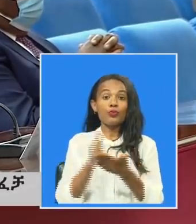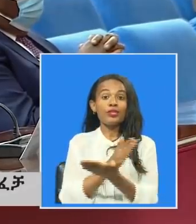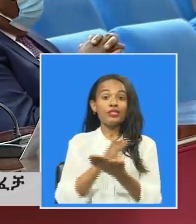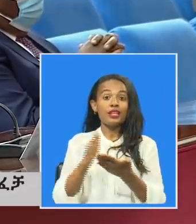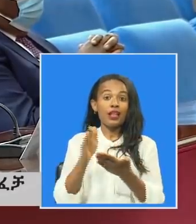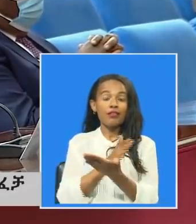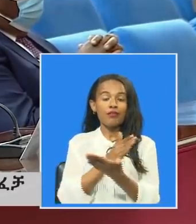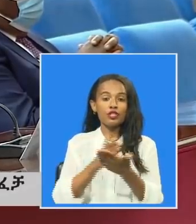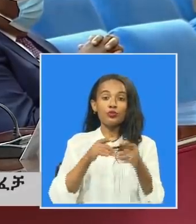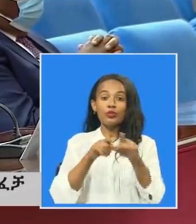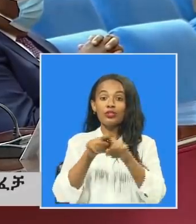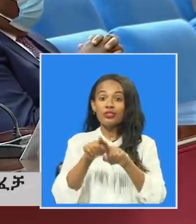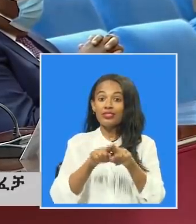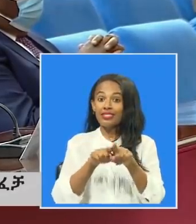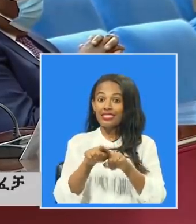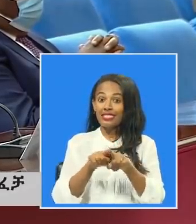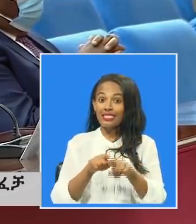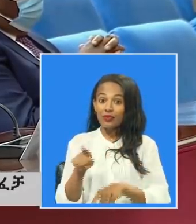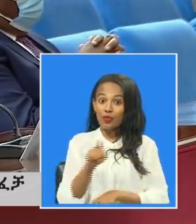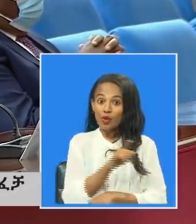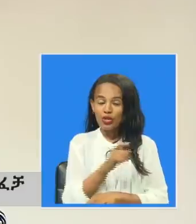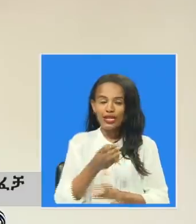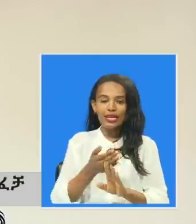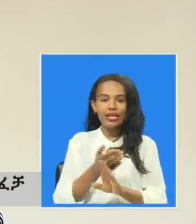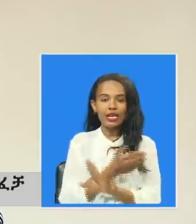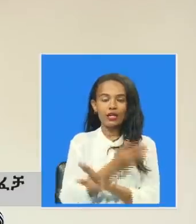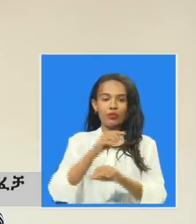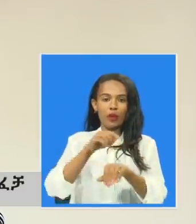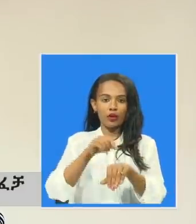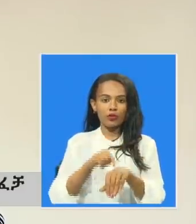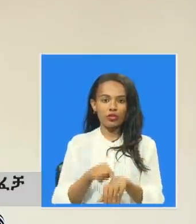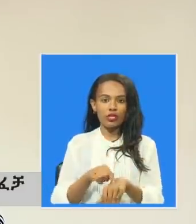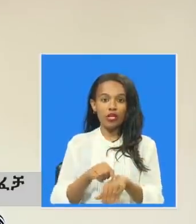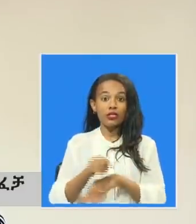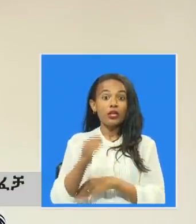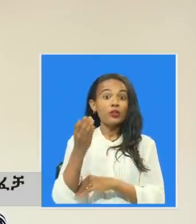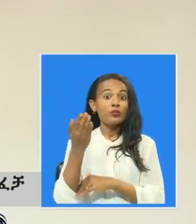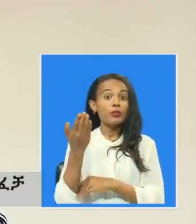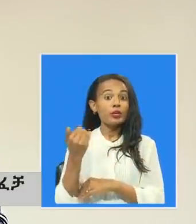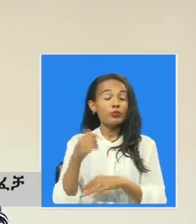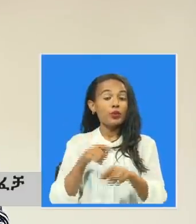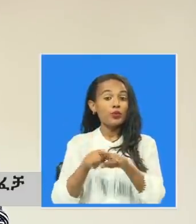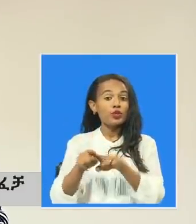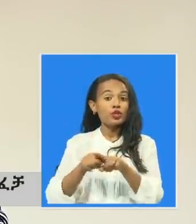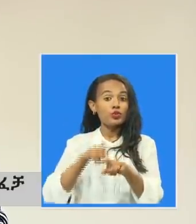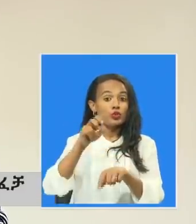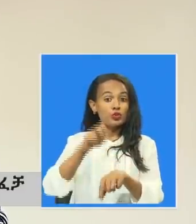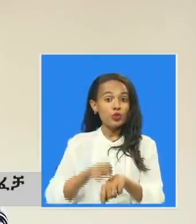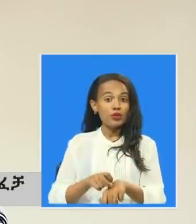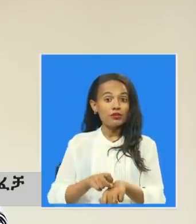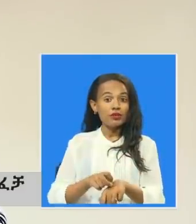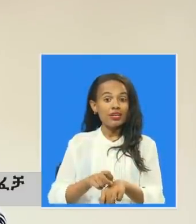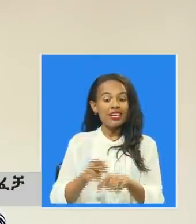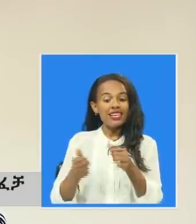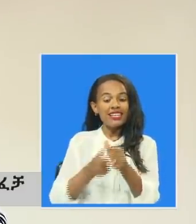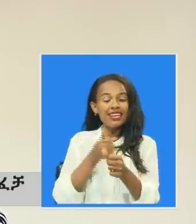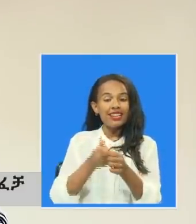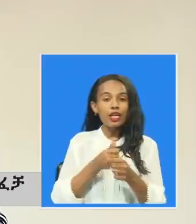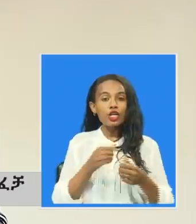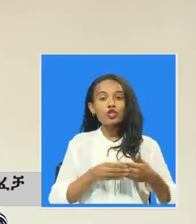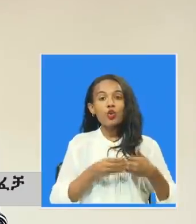በተሳተፈችበት ድርድርም ሆነ ቀደም ባሉት ጊዜያት በነበሩት ድርድሮች ወቅት የተከተለችው